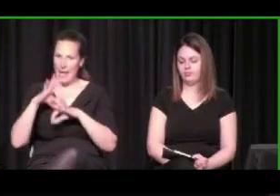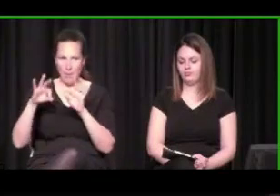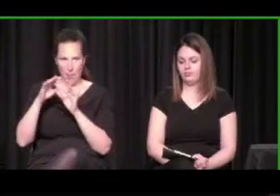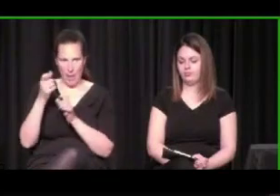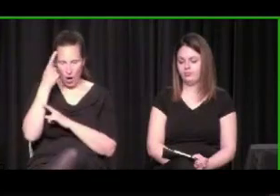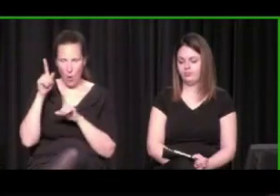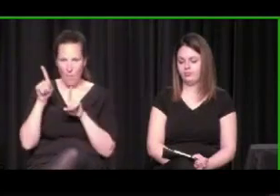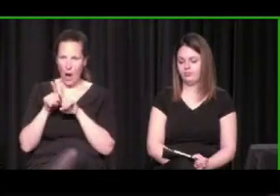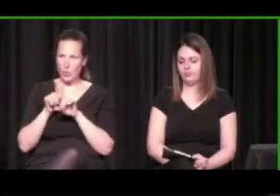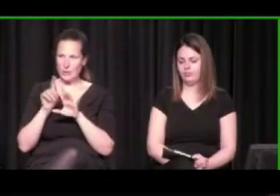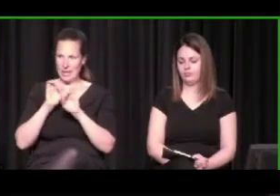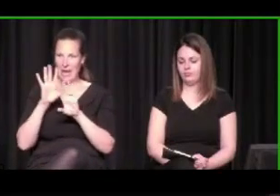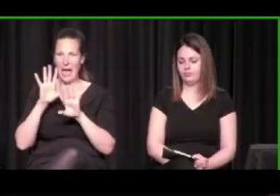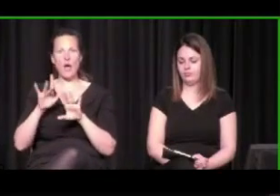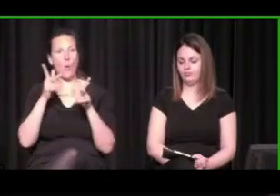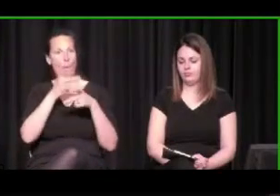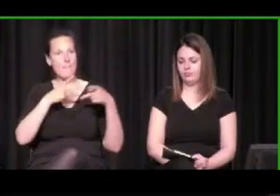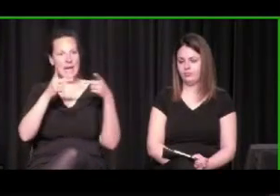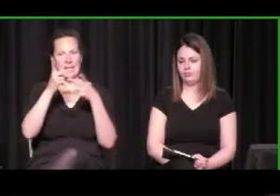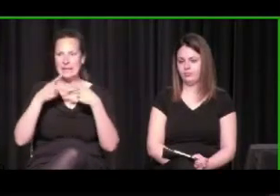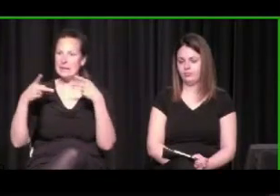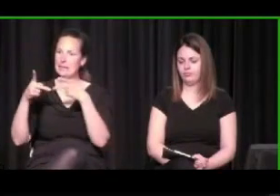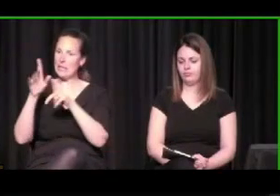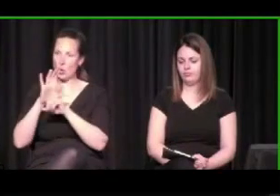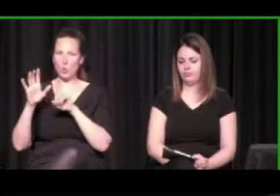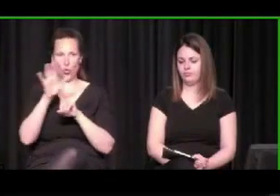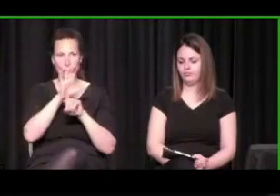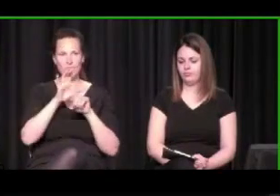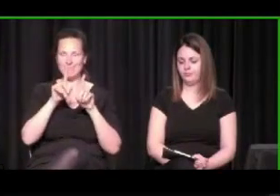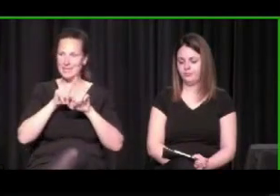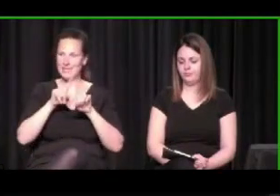à comprendre, parce que d'un pays à l'autre, finalement,